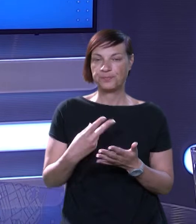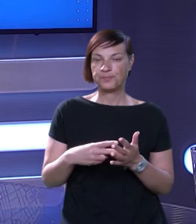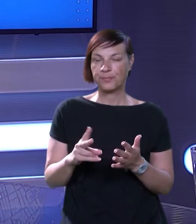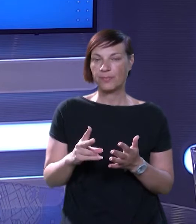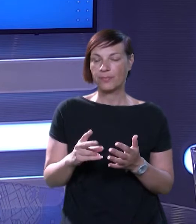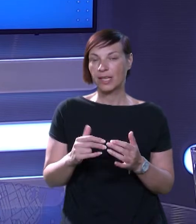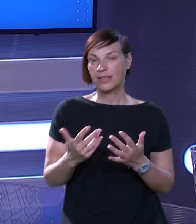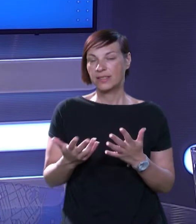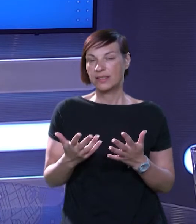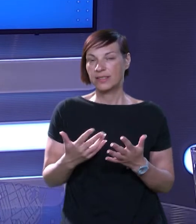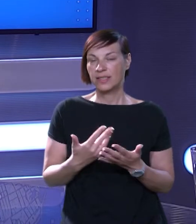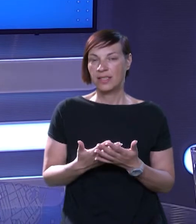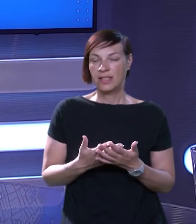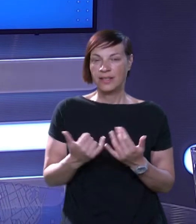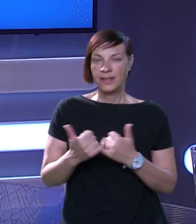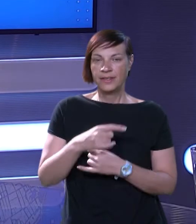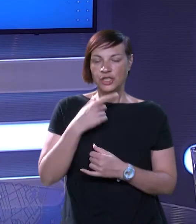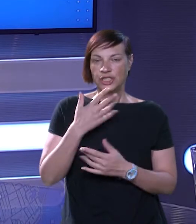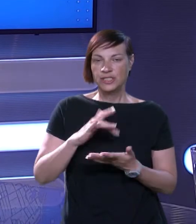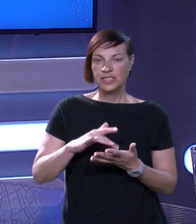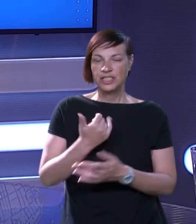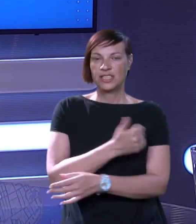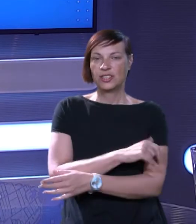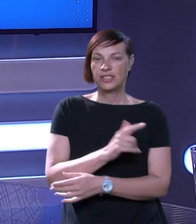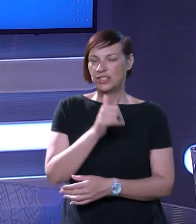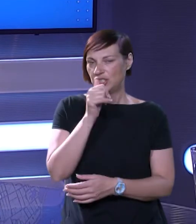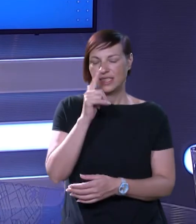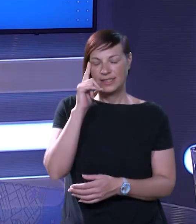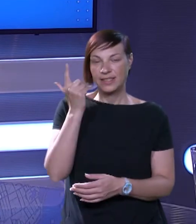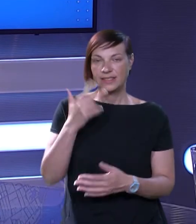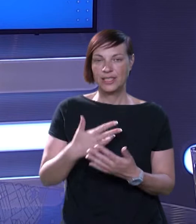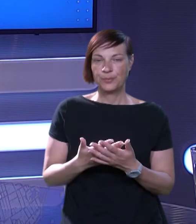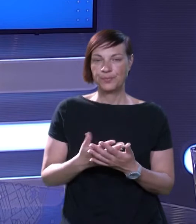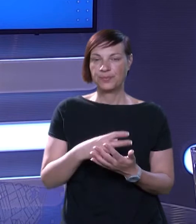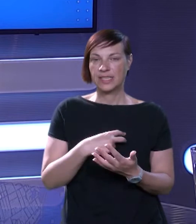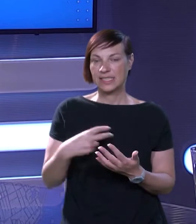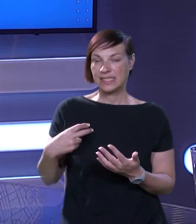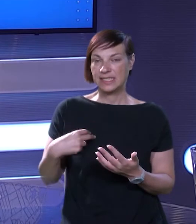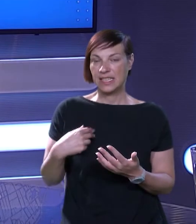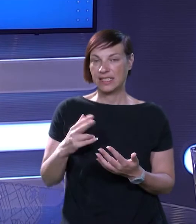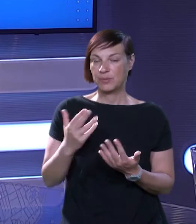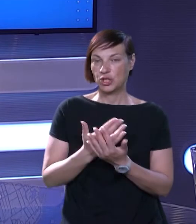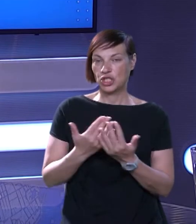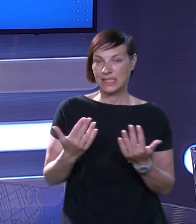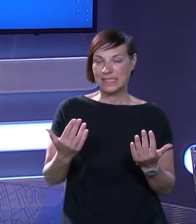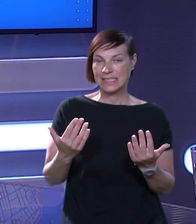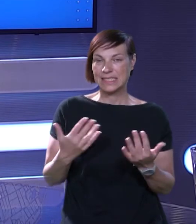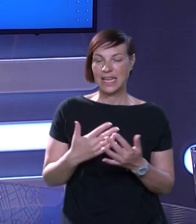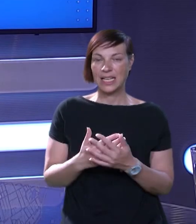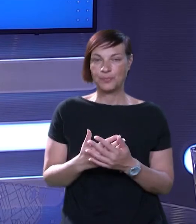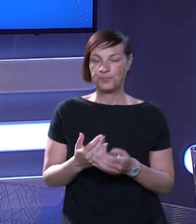neke 2000-te do sad dubnuću, nešto ću krivo reći što se tiče godina, jer to nikad ne znam. I Zagreb postoje scena koja